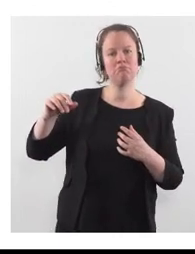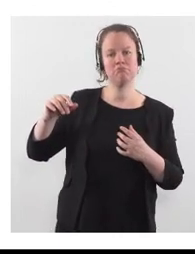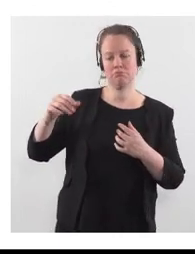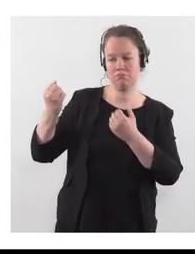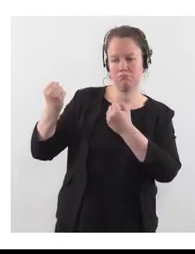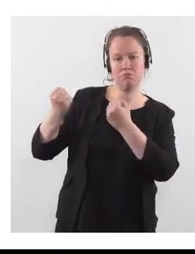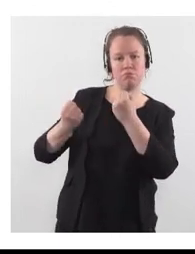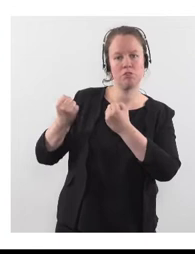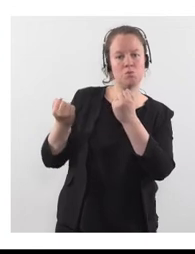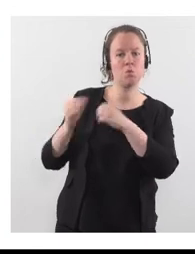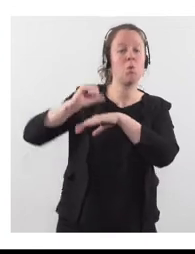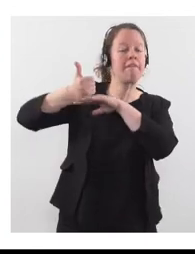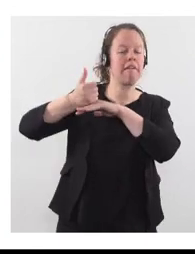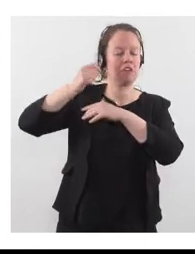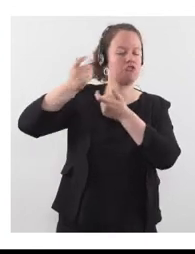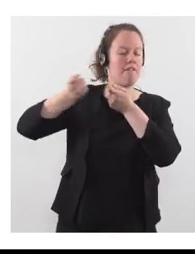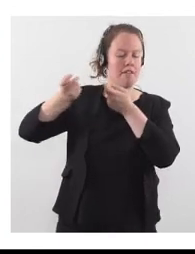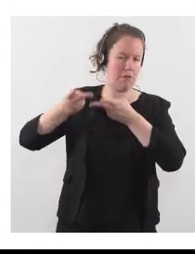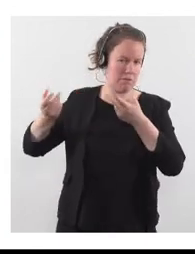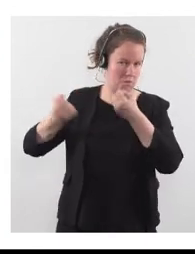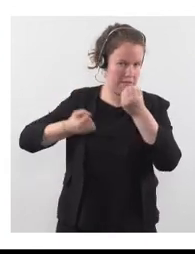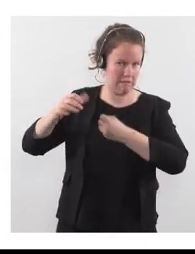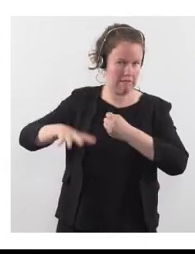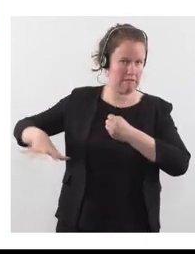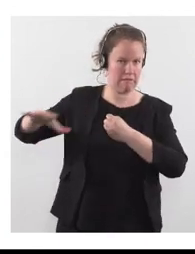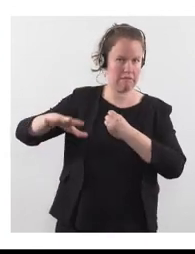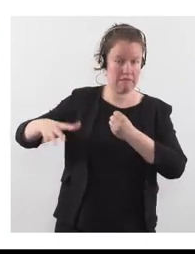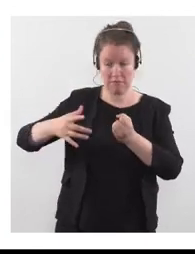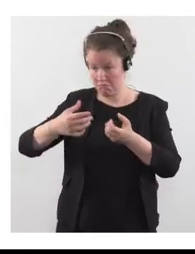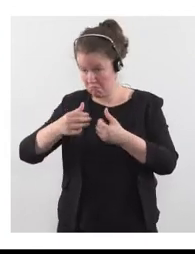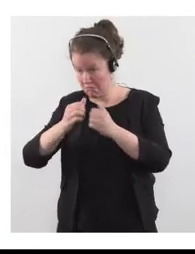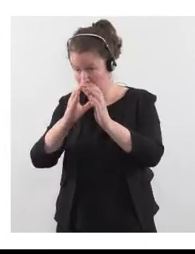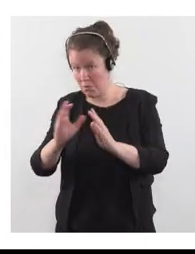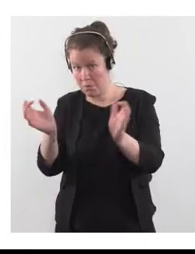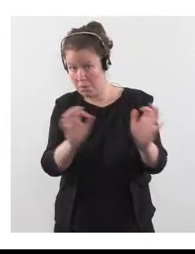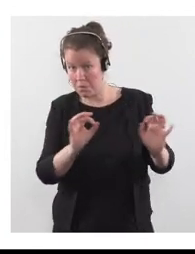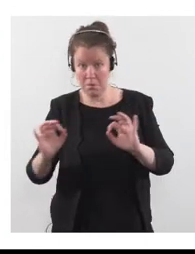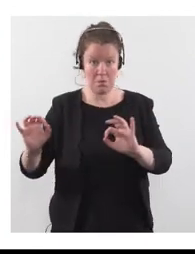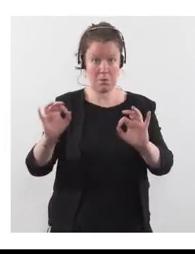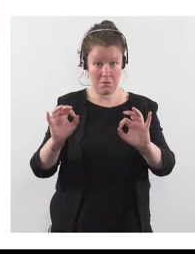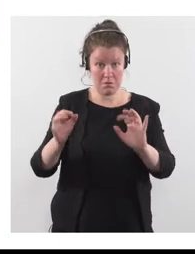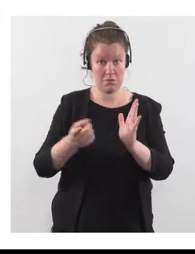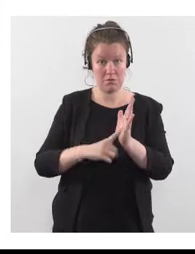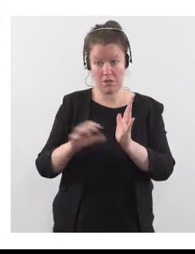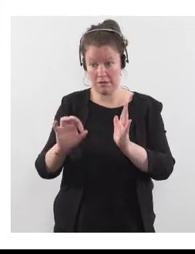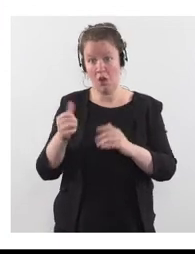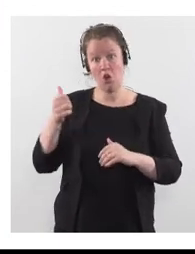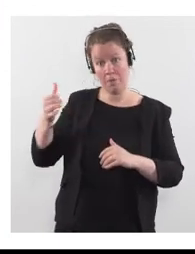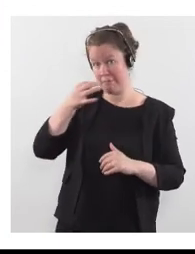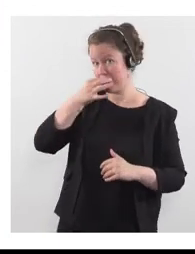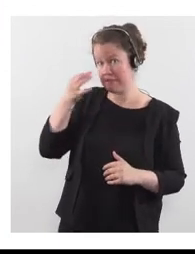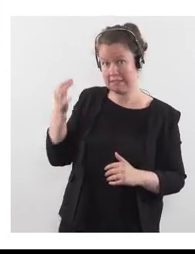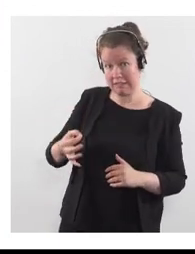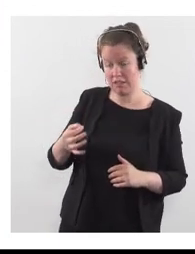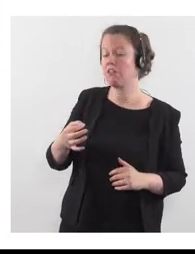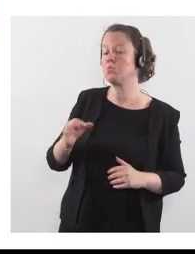routières pour donner des permis de conduire aux demandeurs d'asile était des discriminations basées sur la race. Formidable décision. Dans l'un des